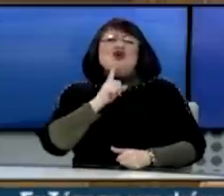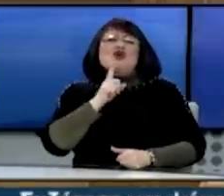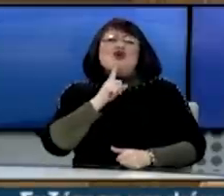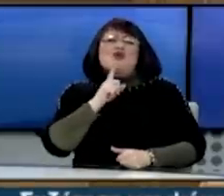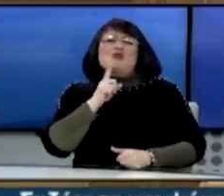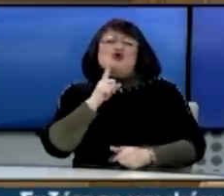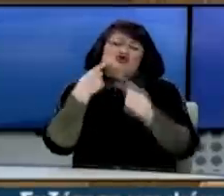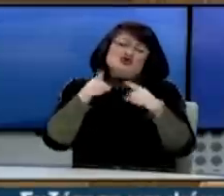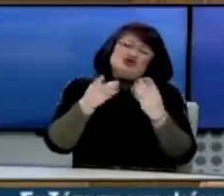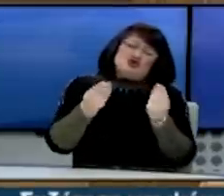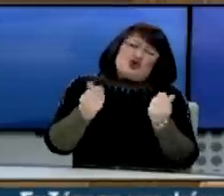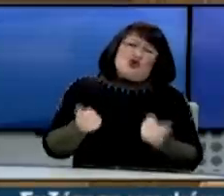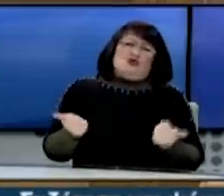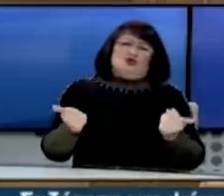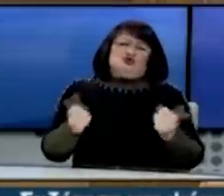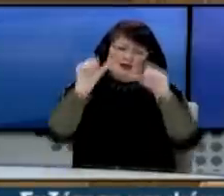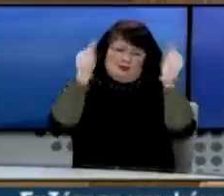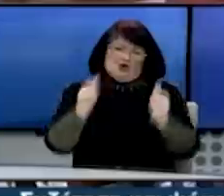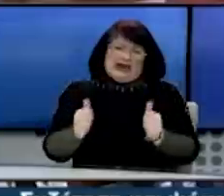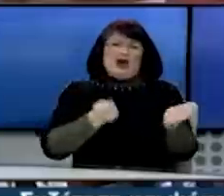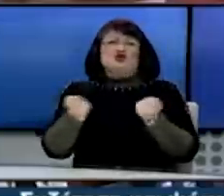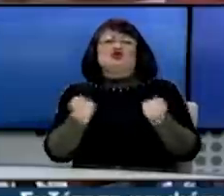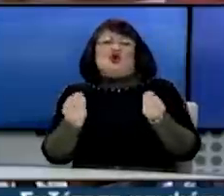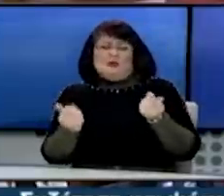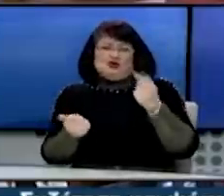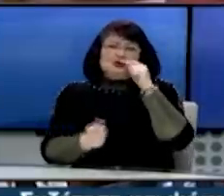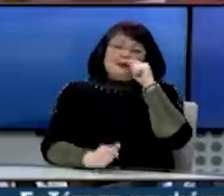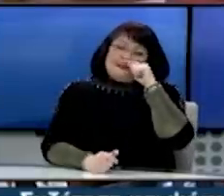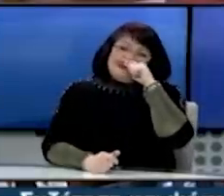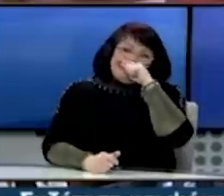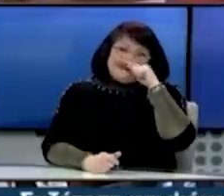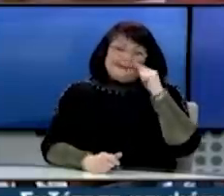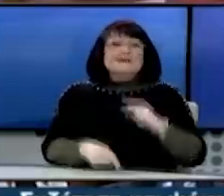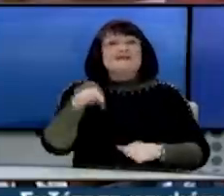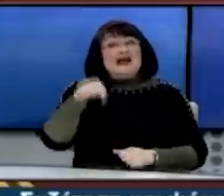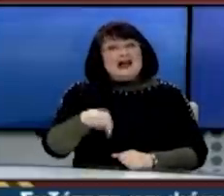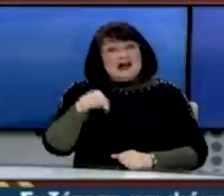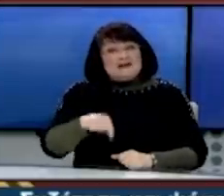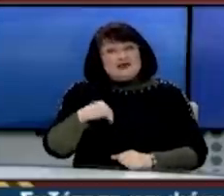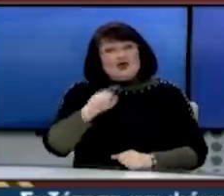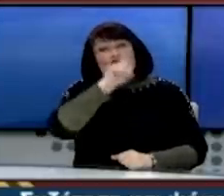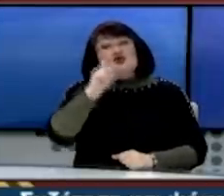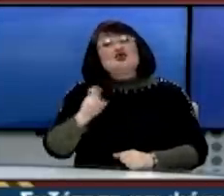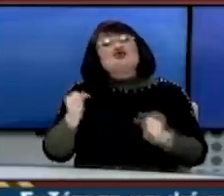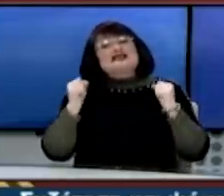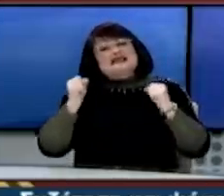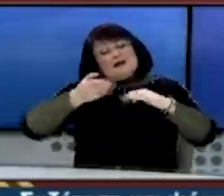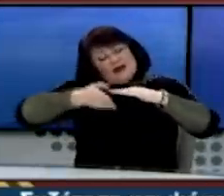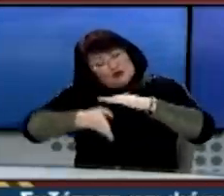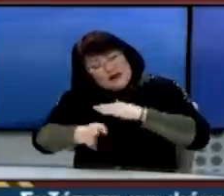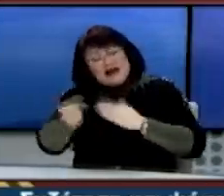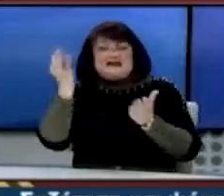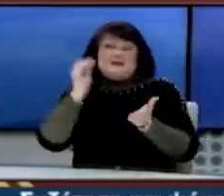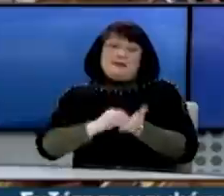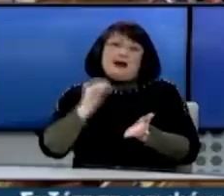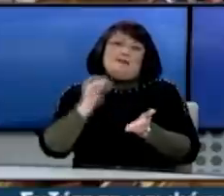ίσως κάπως διαφορετικό μοντέλο διαχείρισης. Αυτό το έργο το έζησε ο λαός μας ξανά